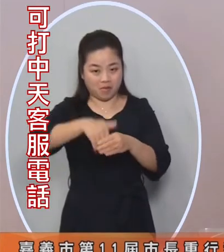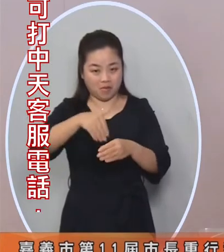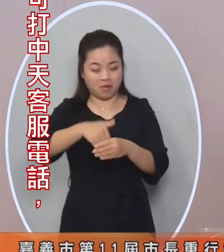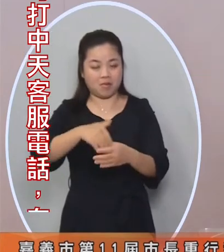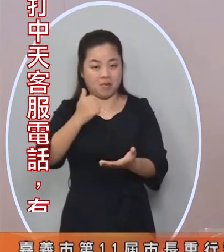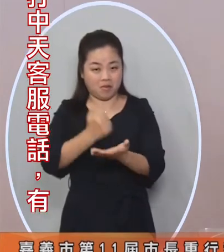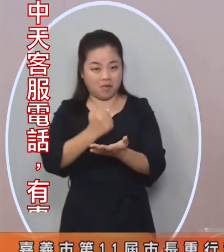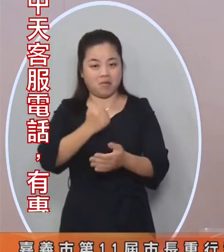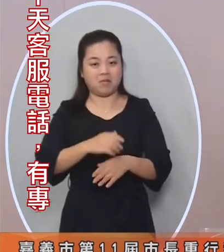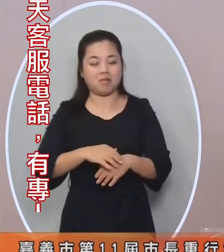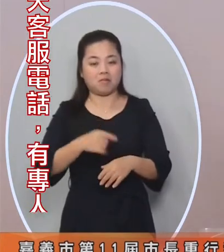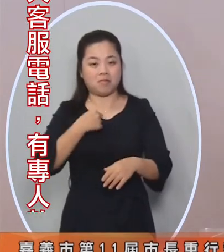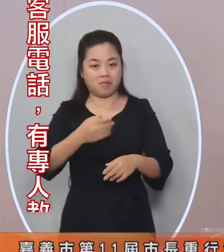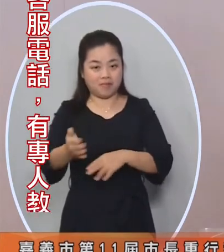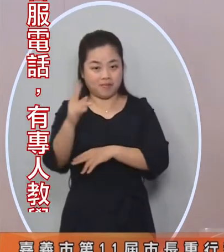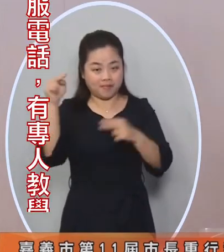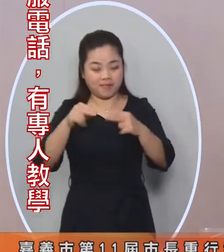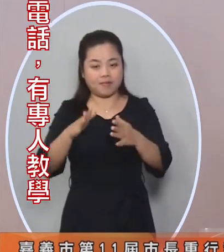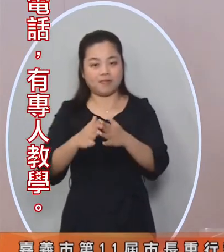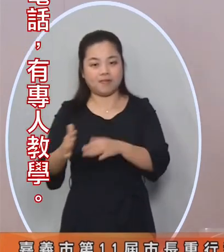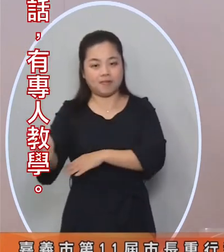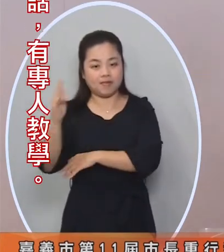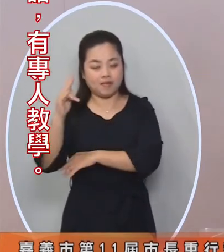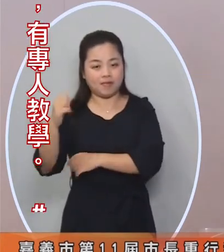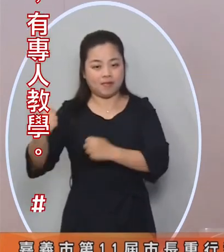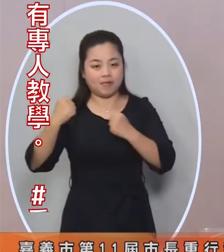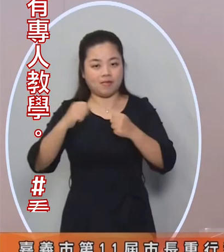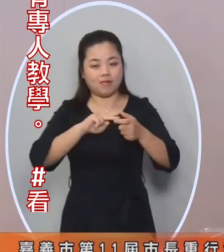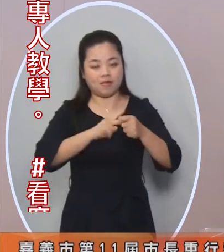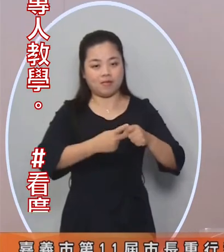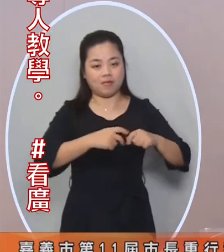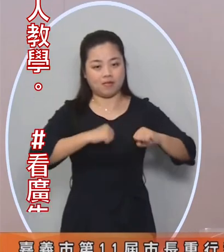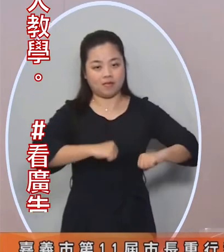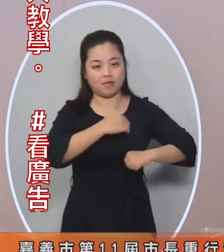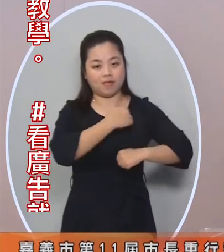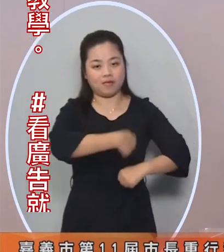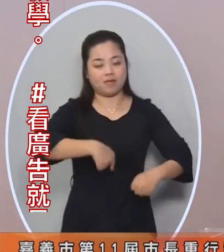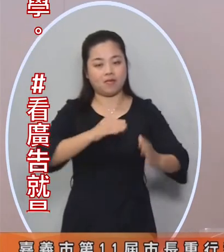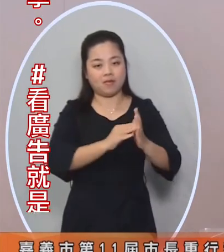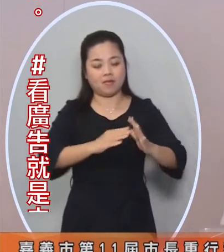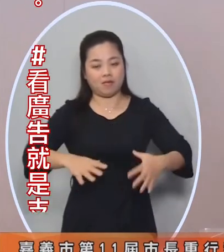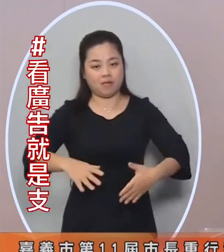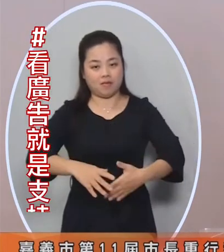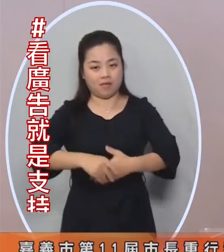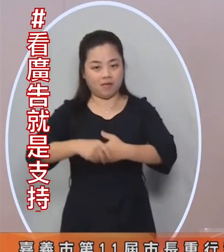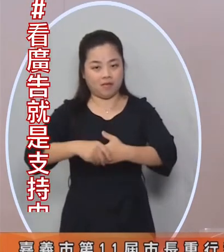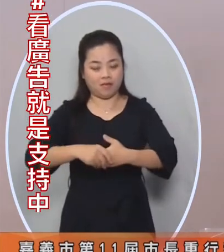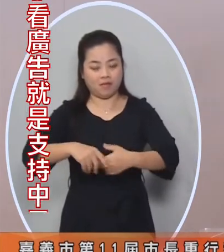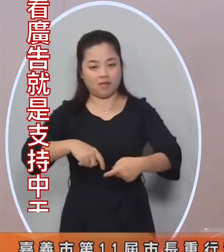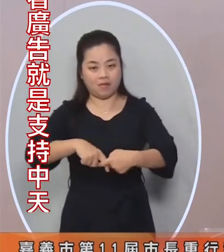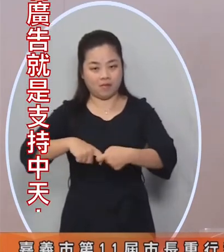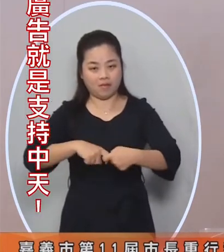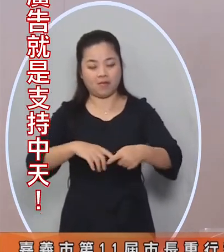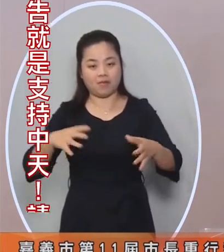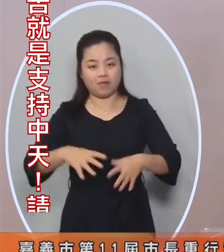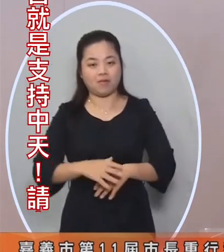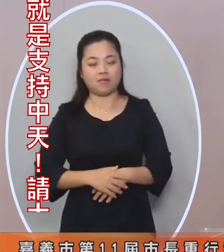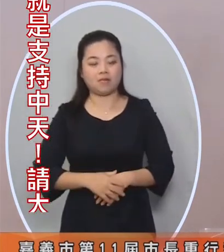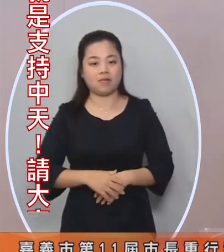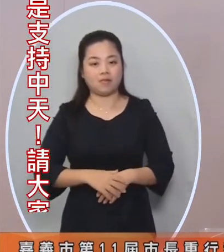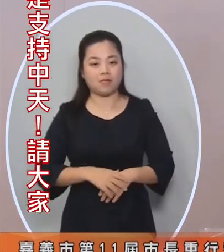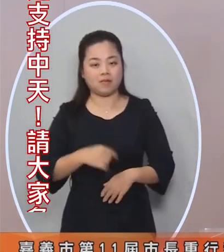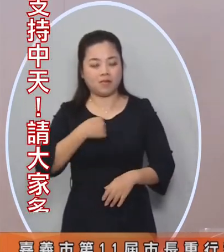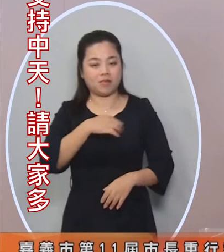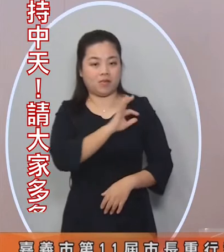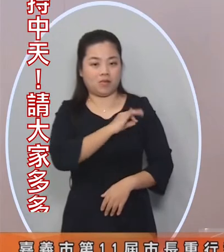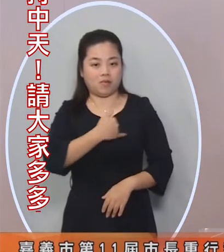的政见啊，就是要运用政府的力量跟健身房合作。譬如各位看到了，我是这个我们嘉义世界健身啊一